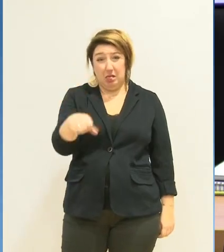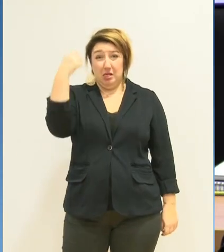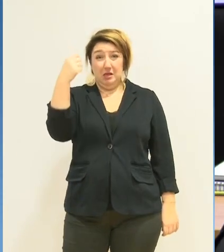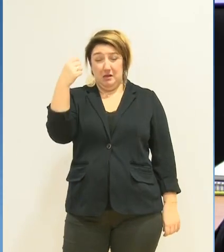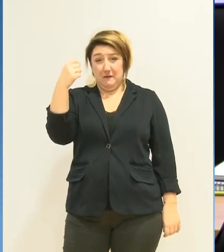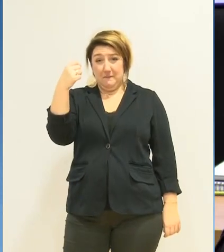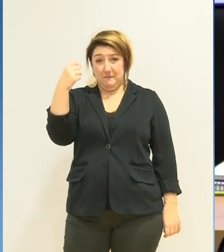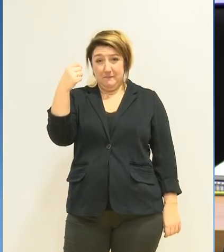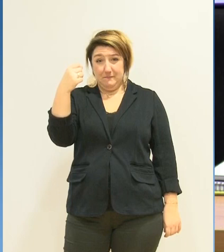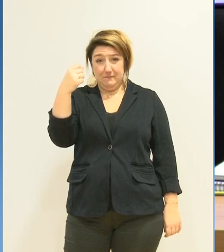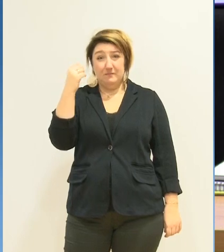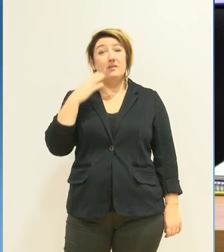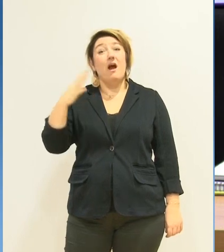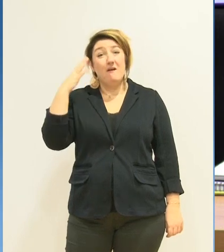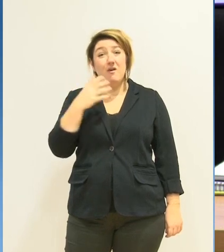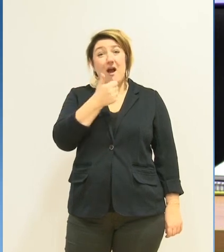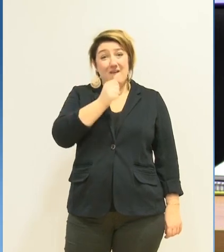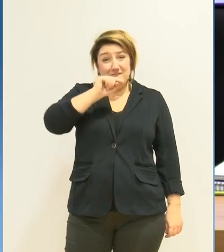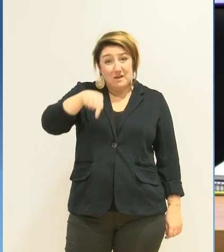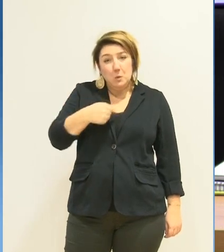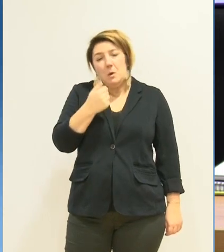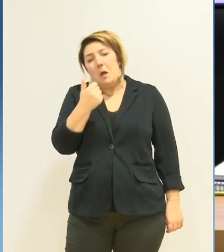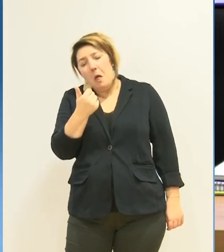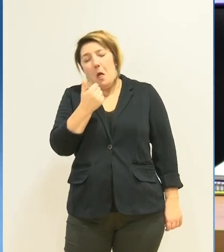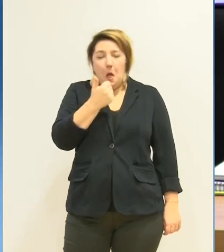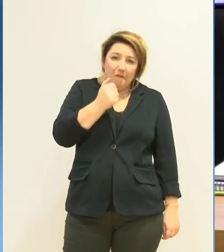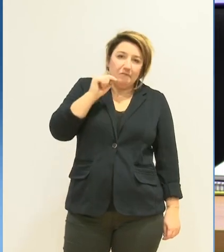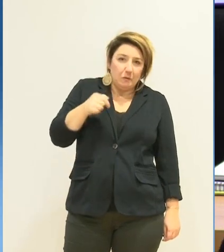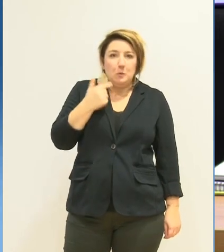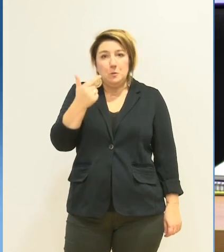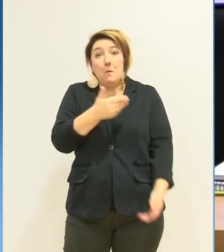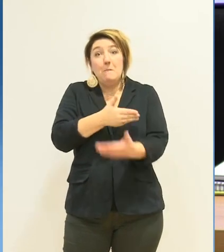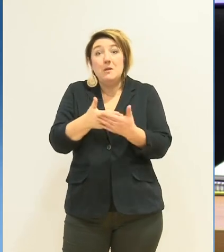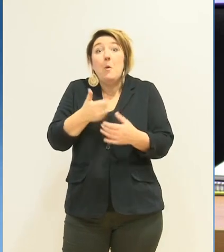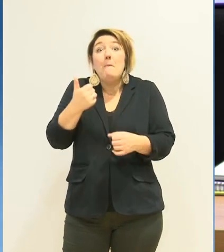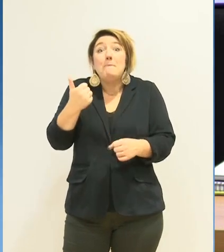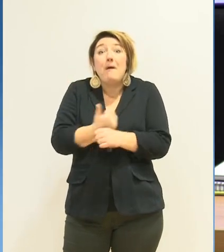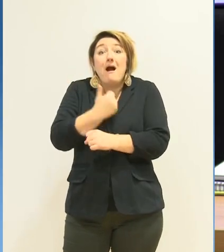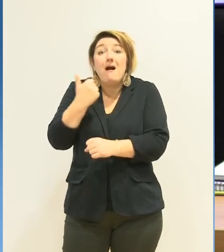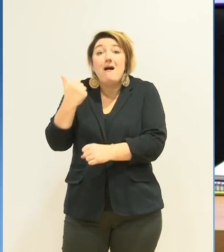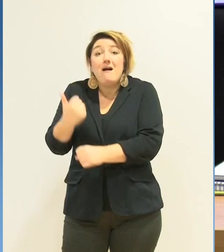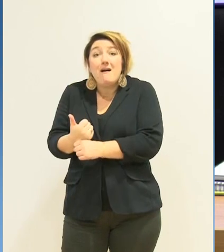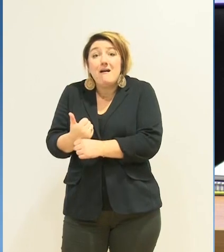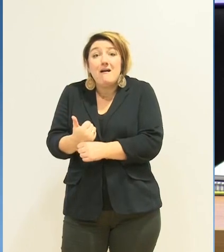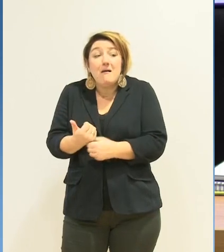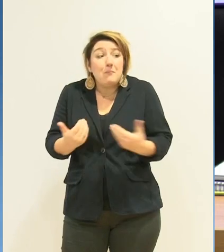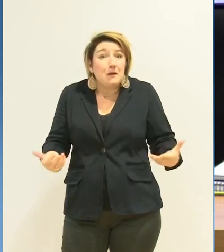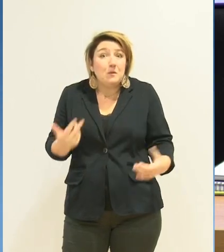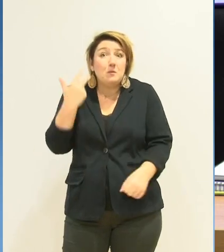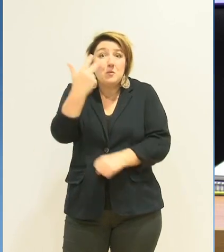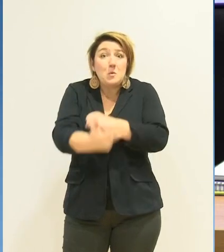la mise en accessibilité là où elle consacrée 1,1 à 1,2 million par an et donc il y a maintenant